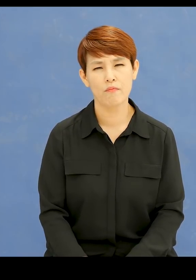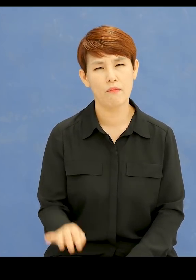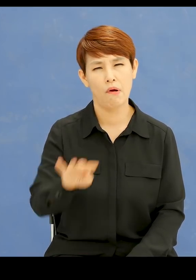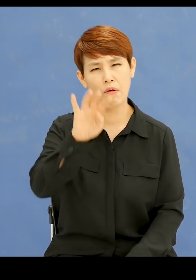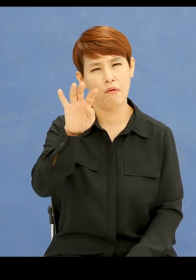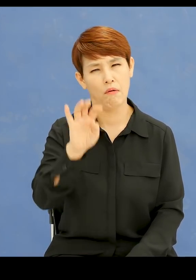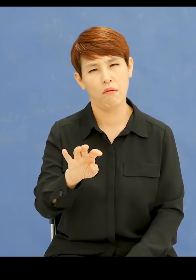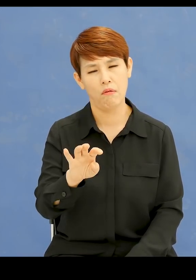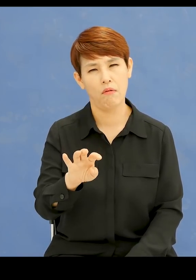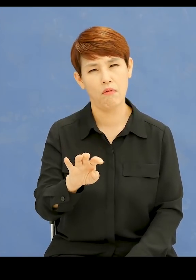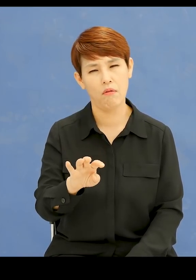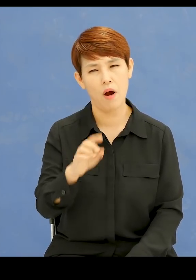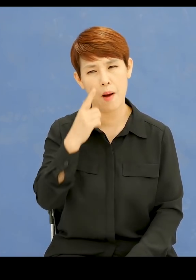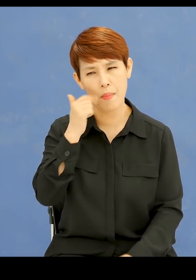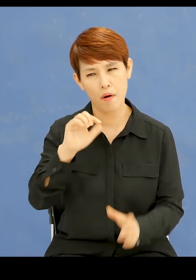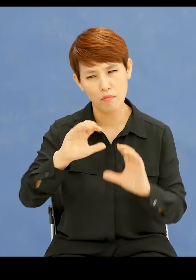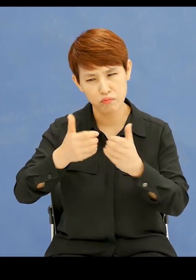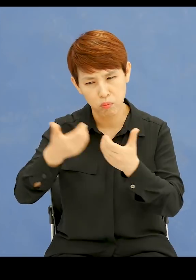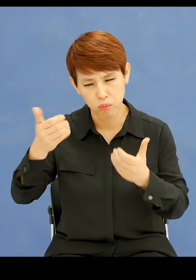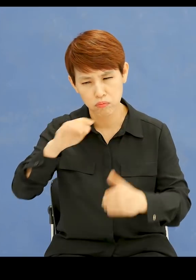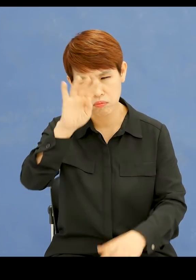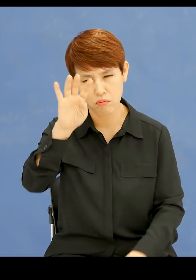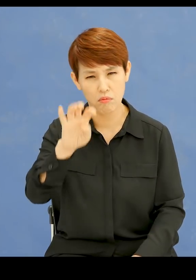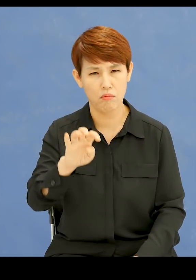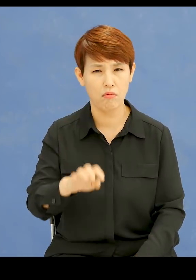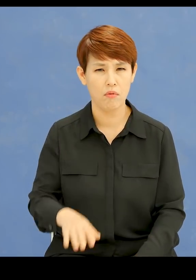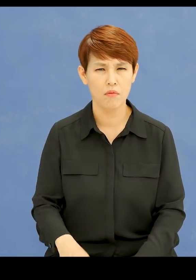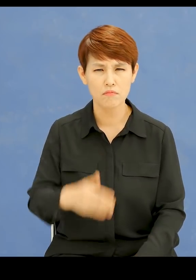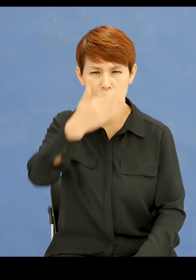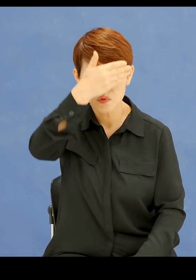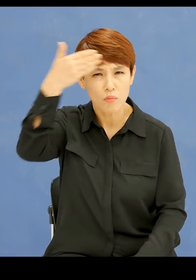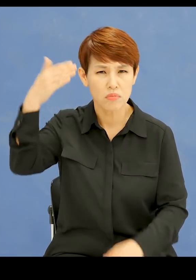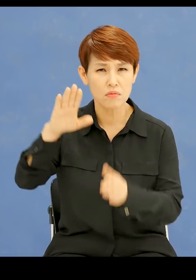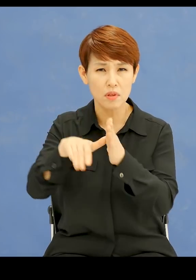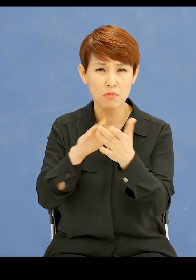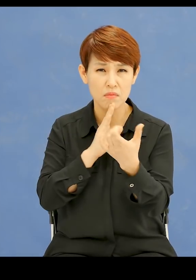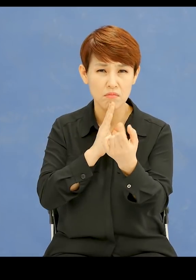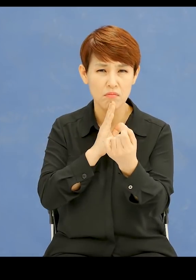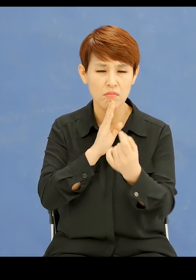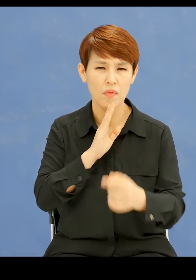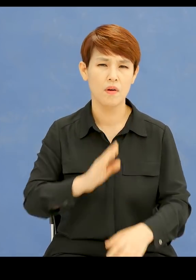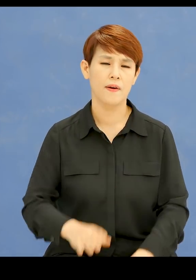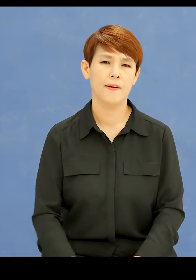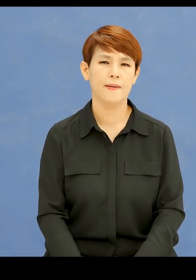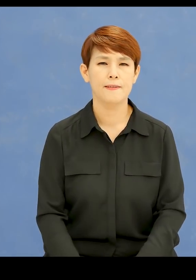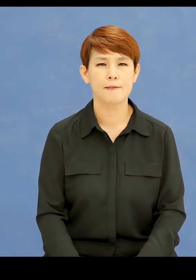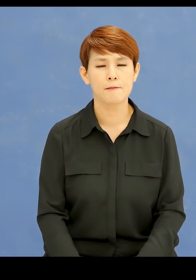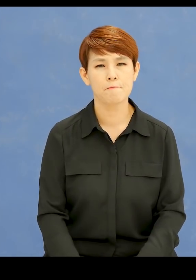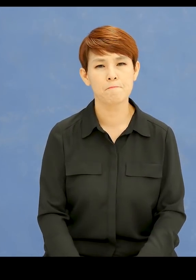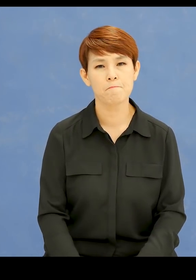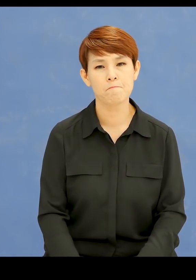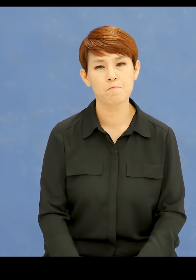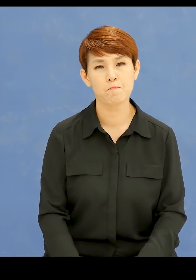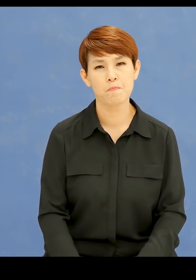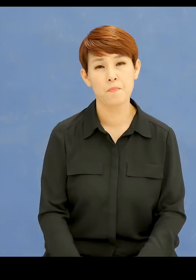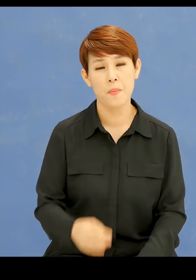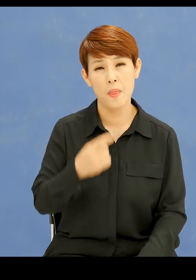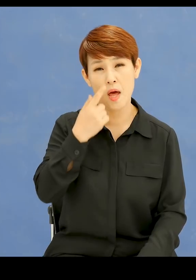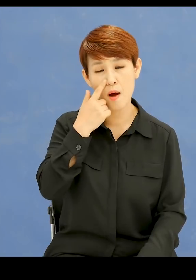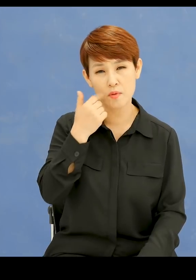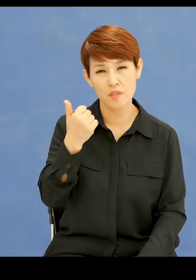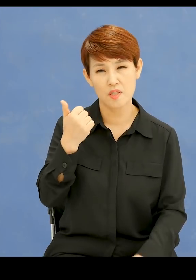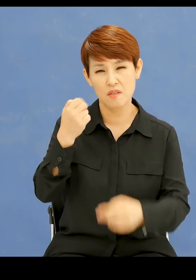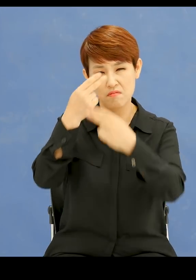네, 미스테리하게 돌아가셨습니다. 진짜 많지 않은 나이셨잖아요. 그 나이가. 그런데도 불구하고 아버님